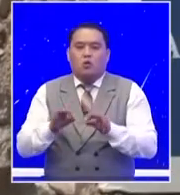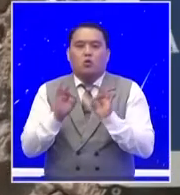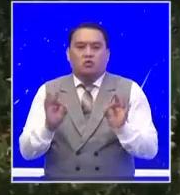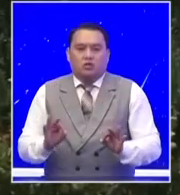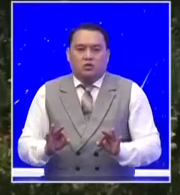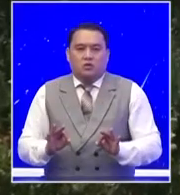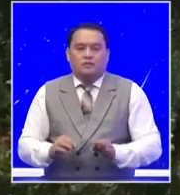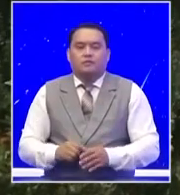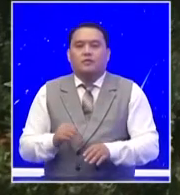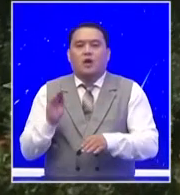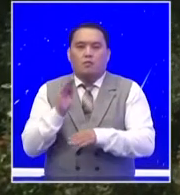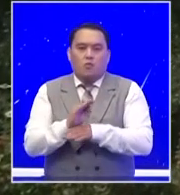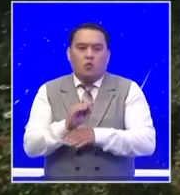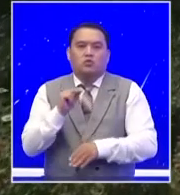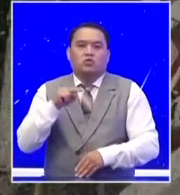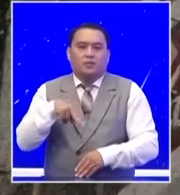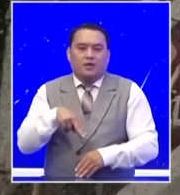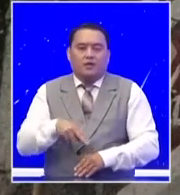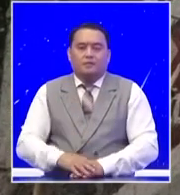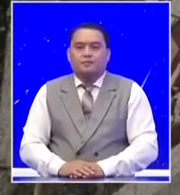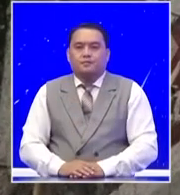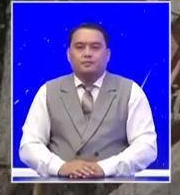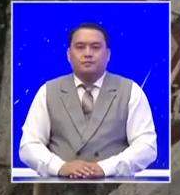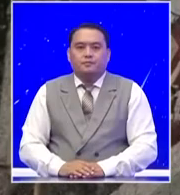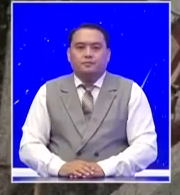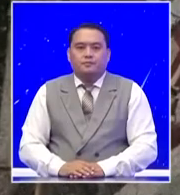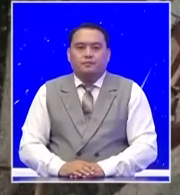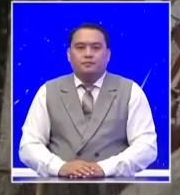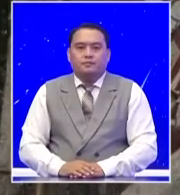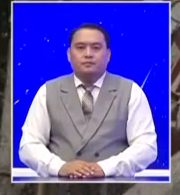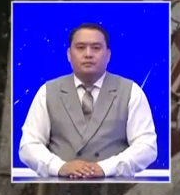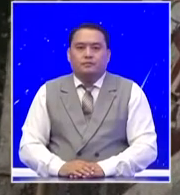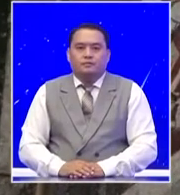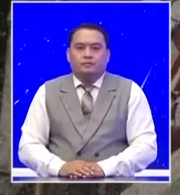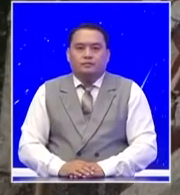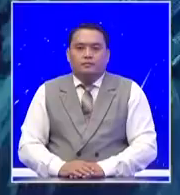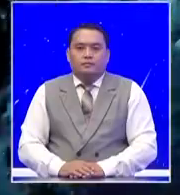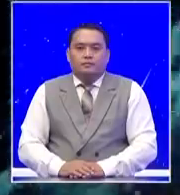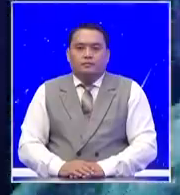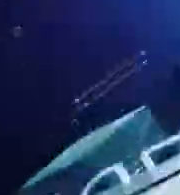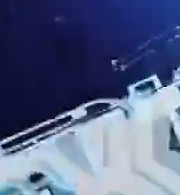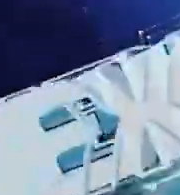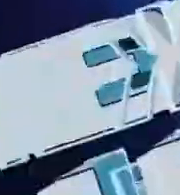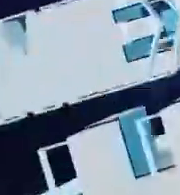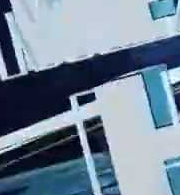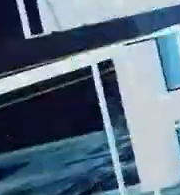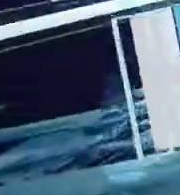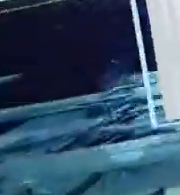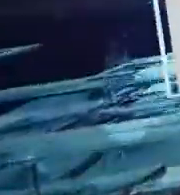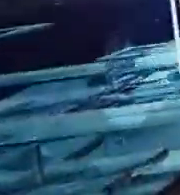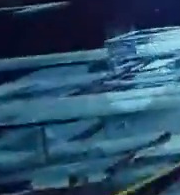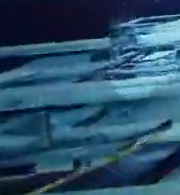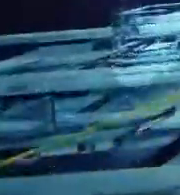период. Дополнили в отделе по чрезвычайным ситуациям. Аделя Кжаркенова, Ерболат Антелов, телеканал ЖИТСУ.